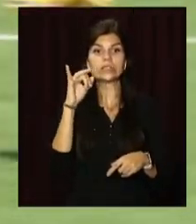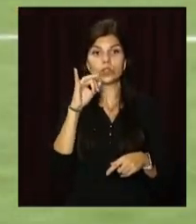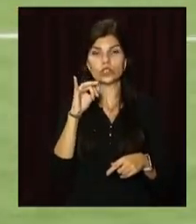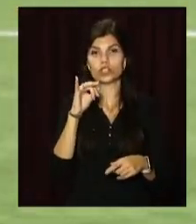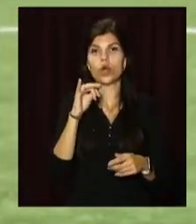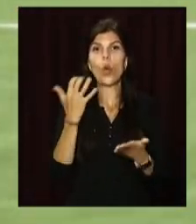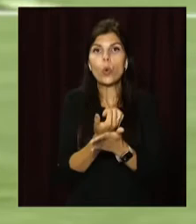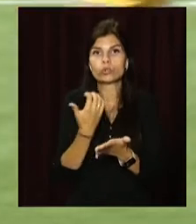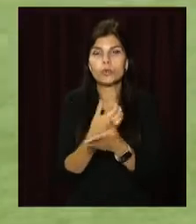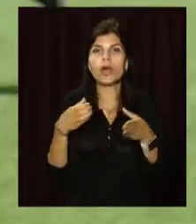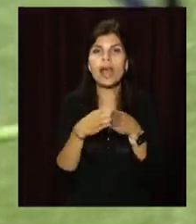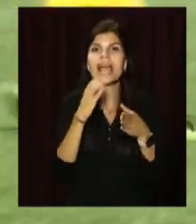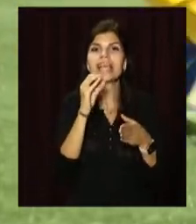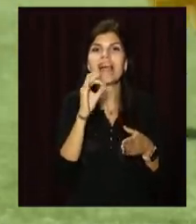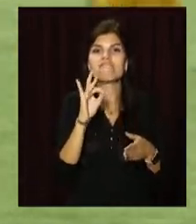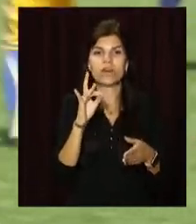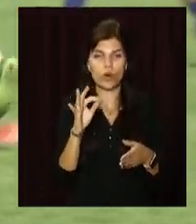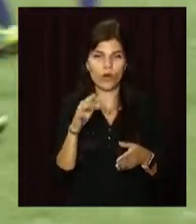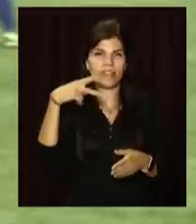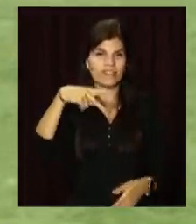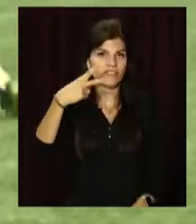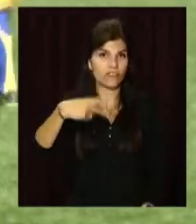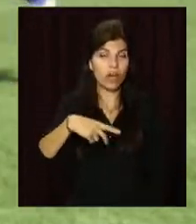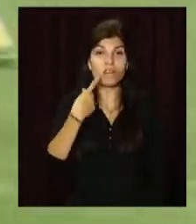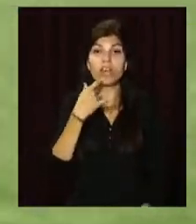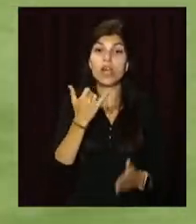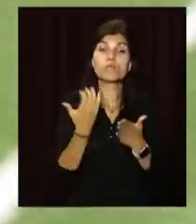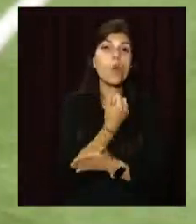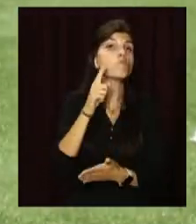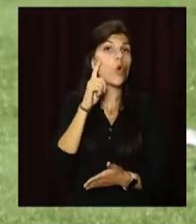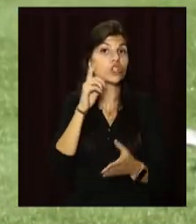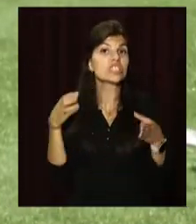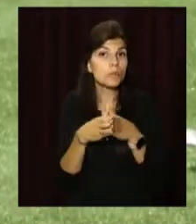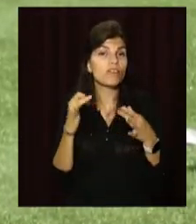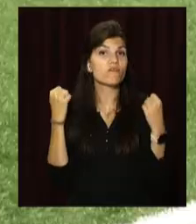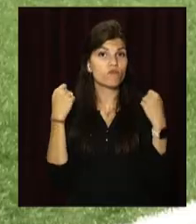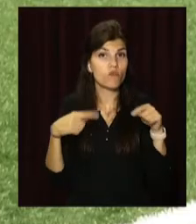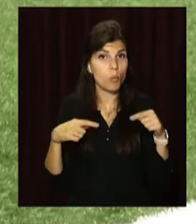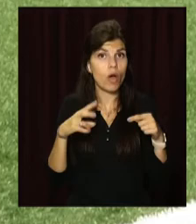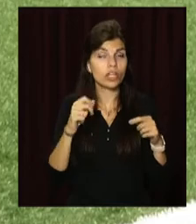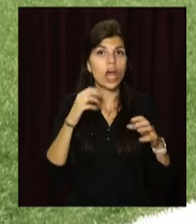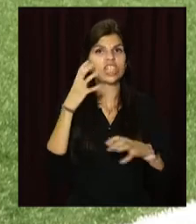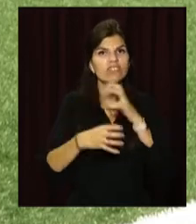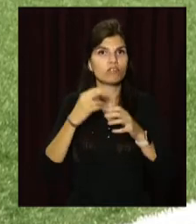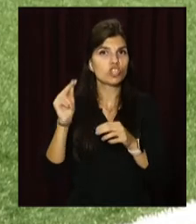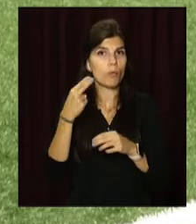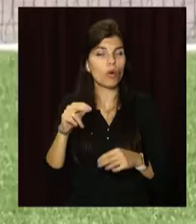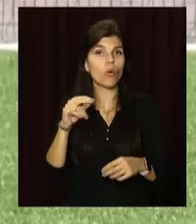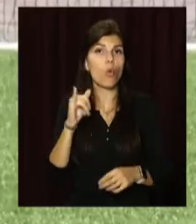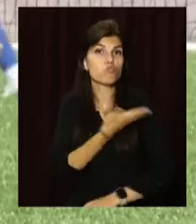вітчизняної збірної на Євро-2020. Кажуть, і перемога молодіжної збірної з футболу на світовому чемпіонаті у Польщі